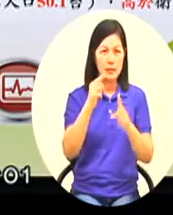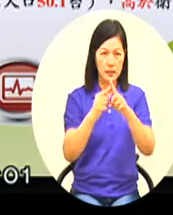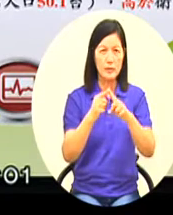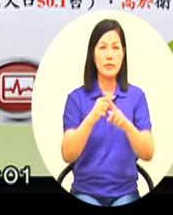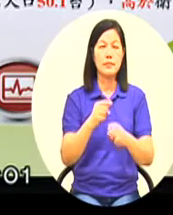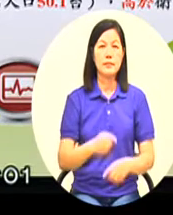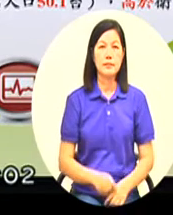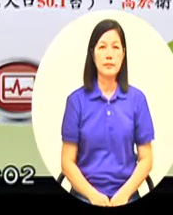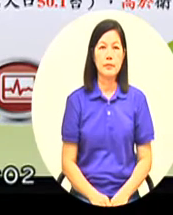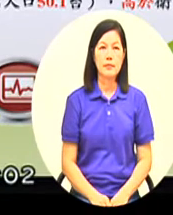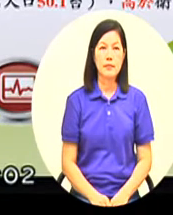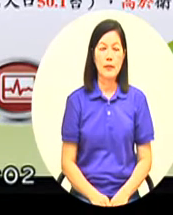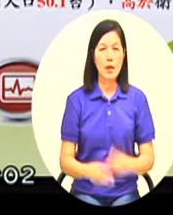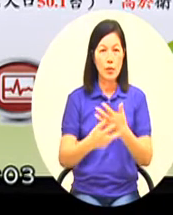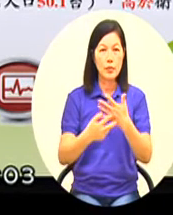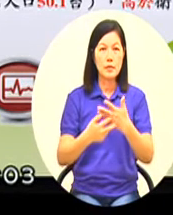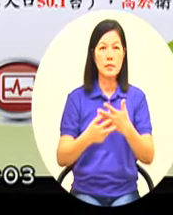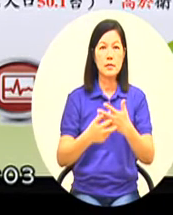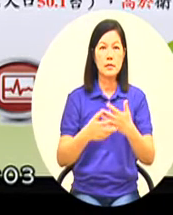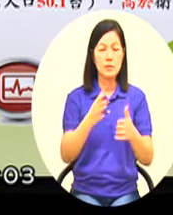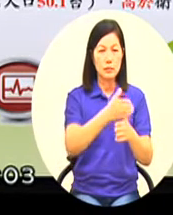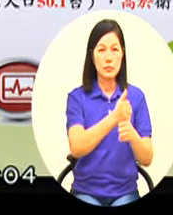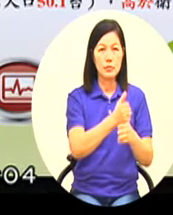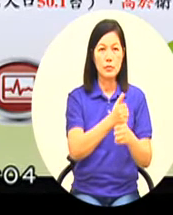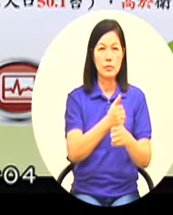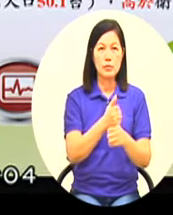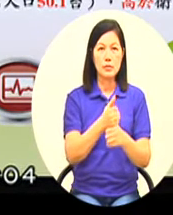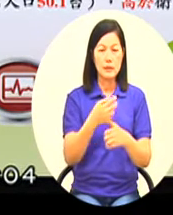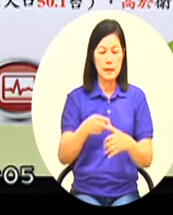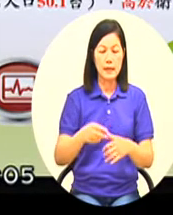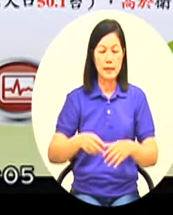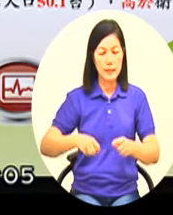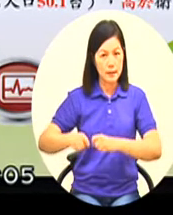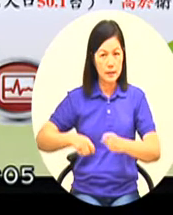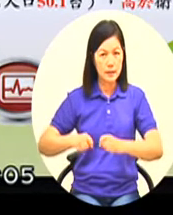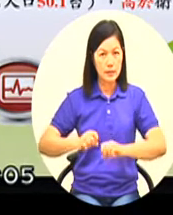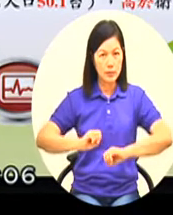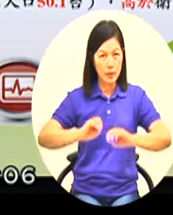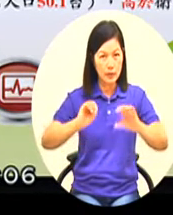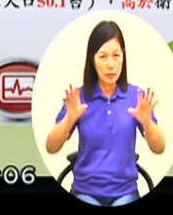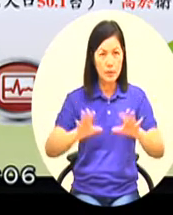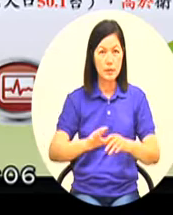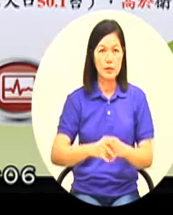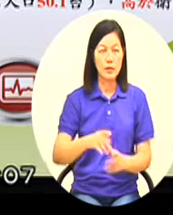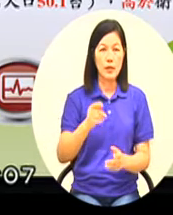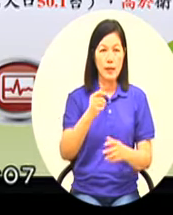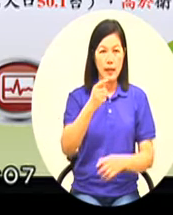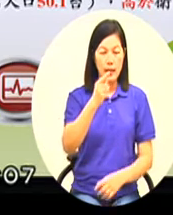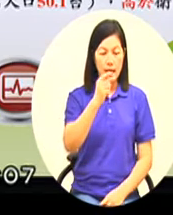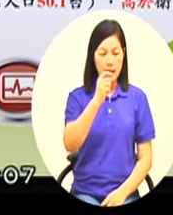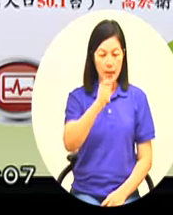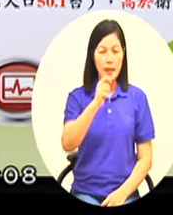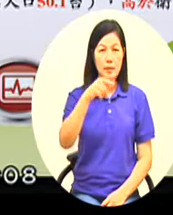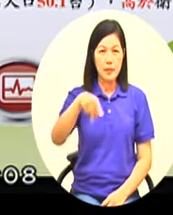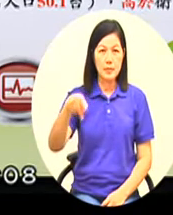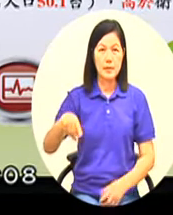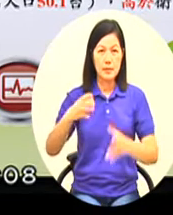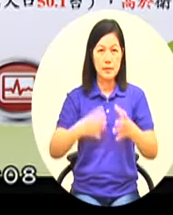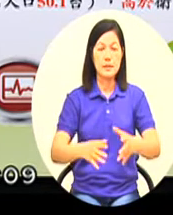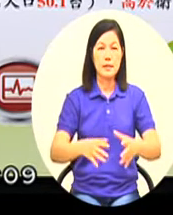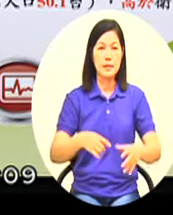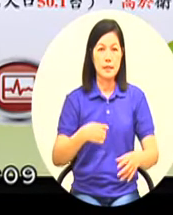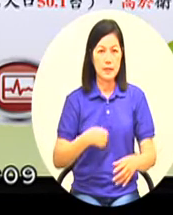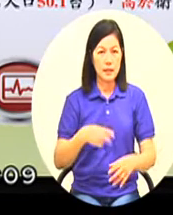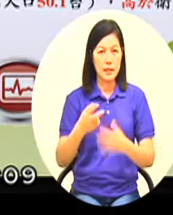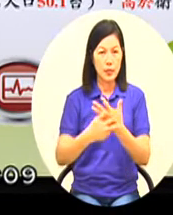配合我们卫生署的一个卫部的一个政策推动，我们设置了 AED。那目前我们本市已经达到我们卫福